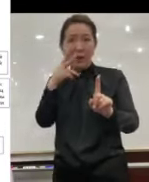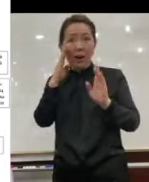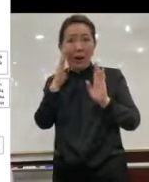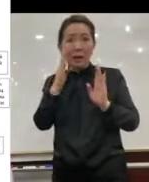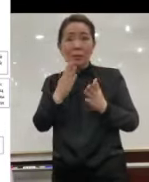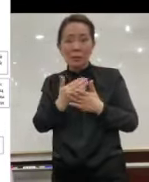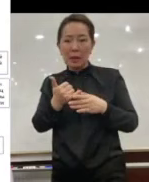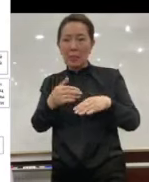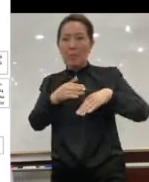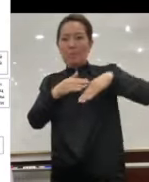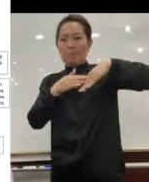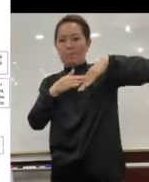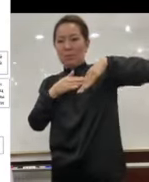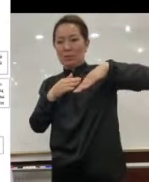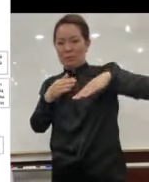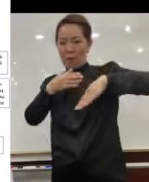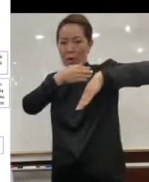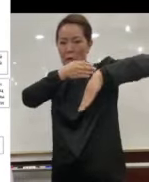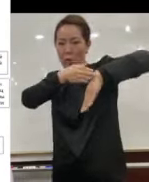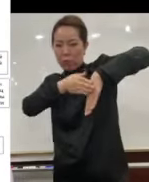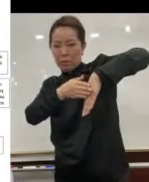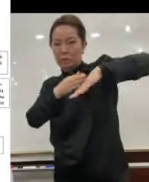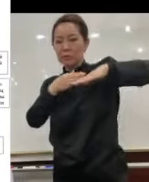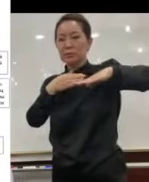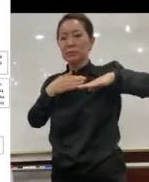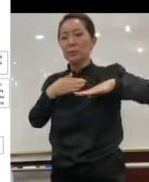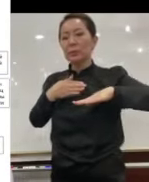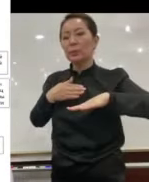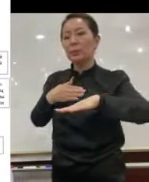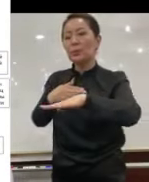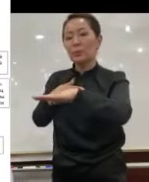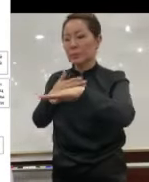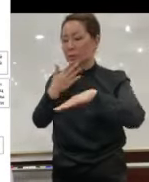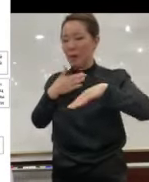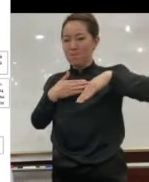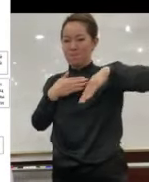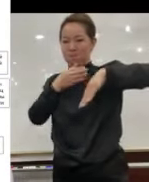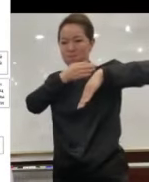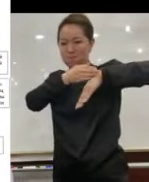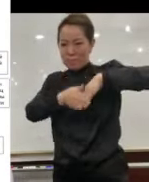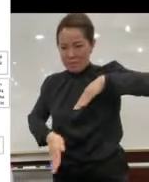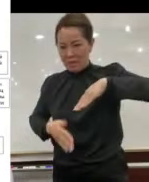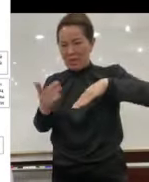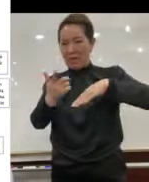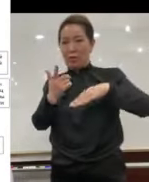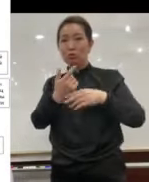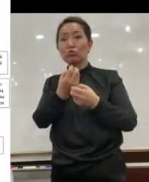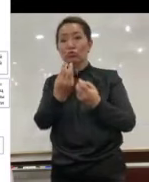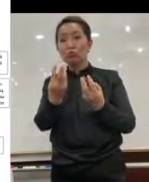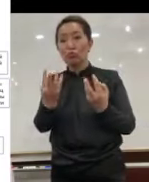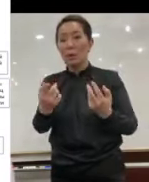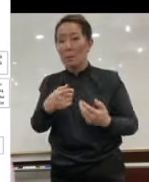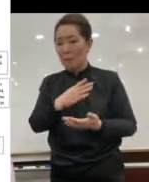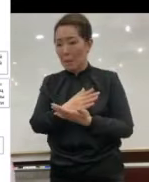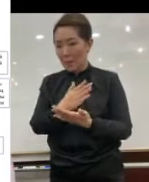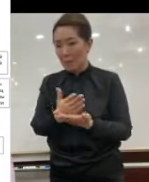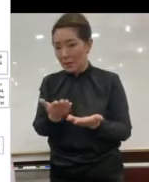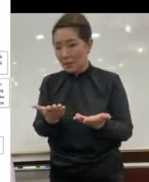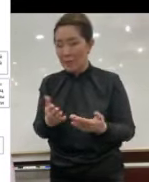Нилийн огцом одоо үндсгийн налуулалт нь маш огцом байдалтай тийм налуу замууд цөөнгүй байдаг.